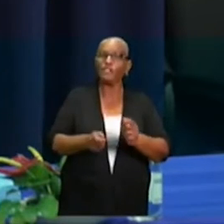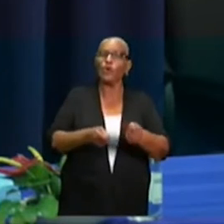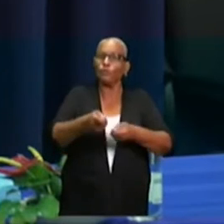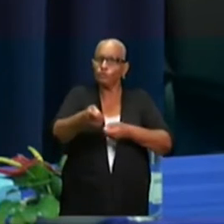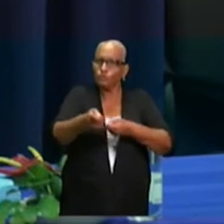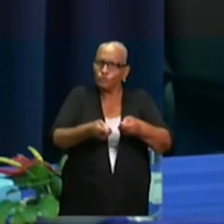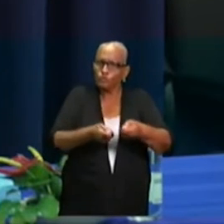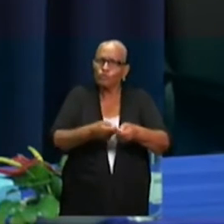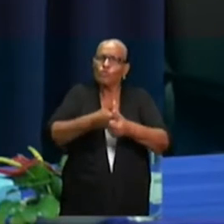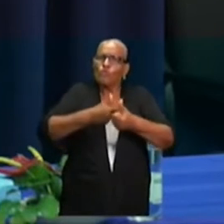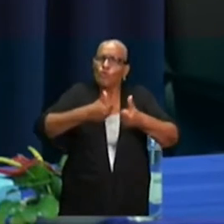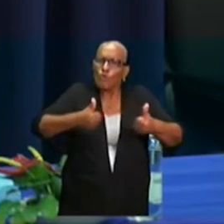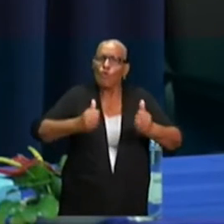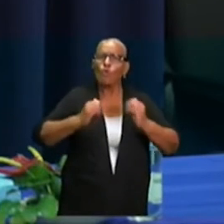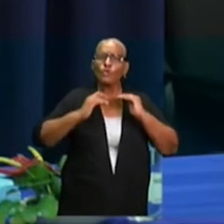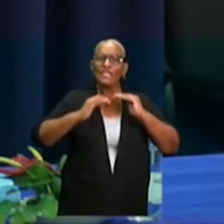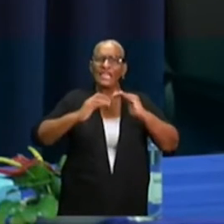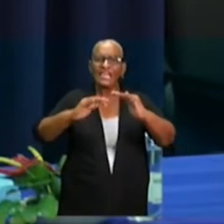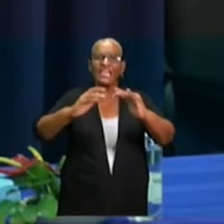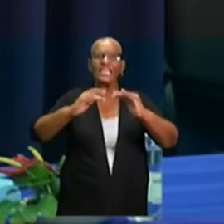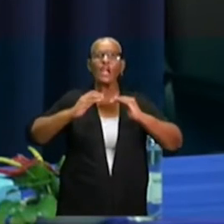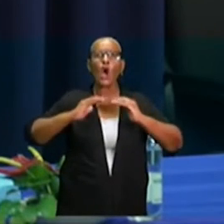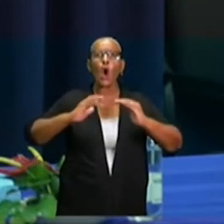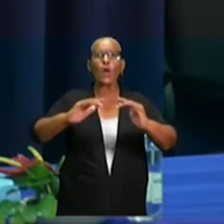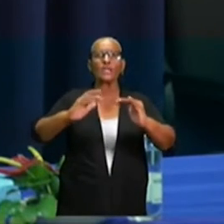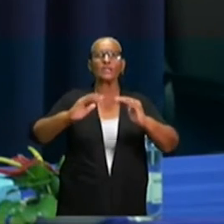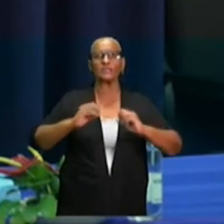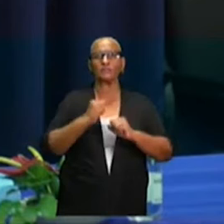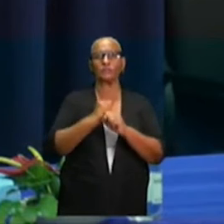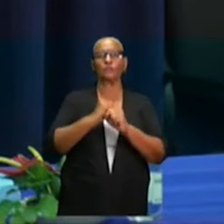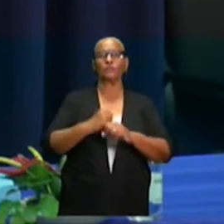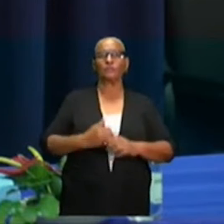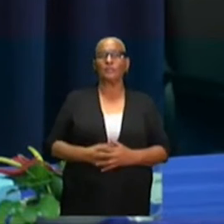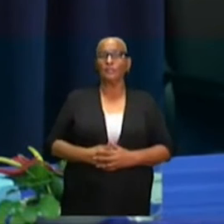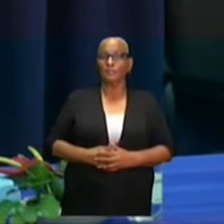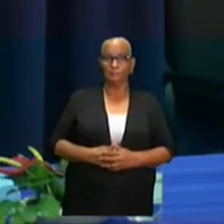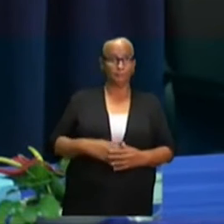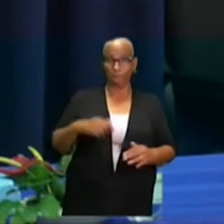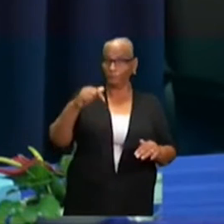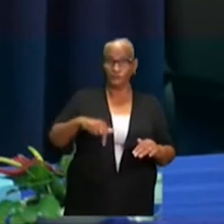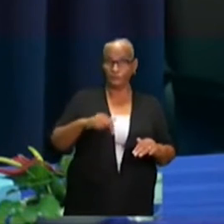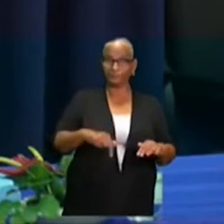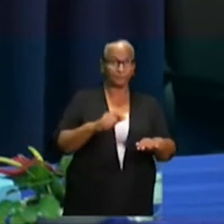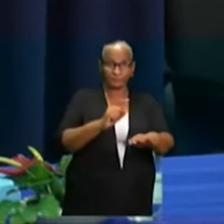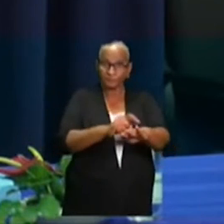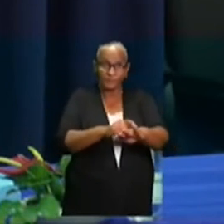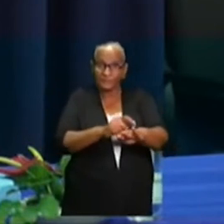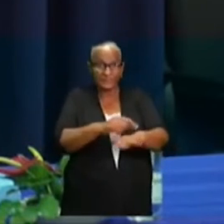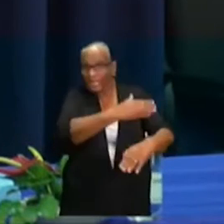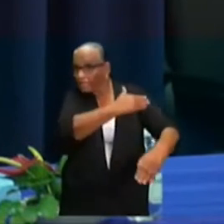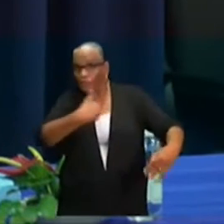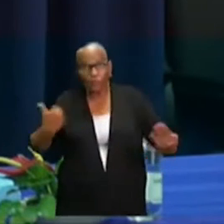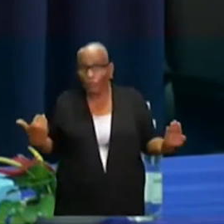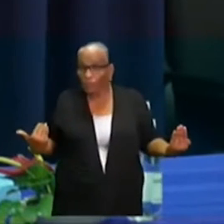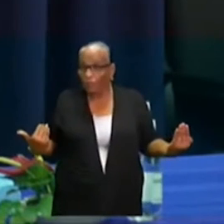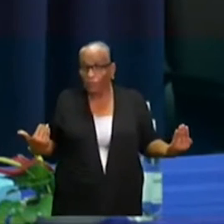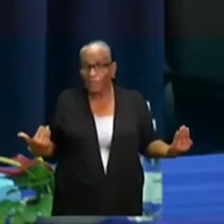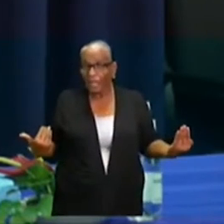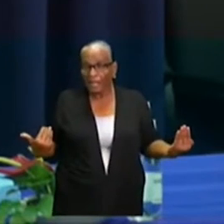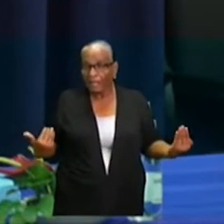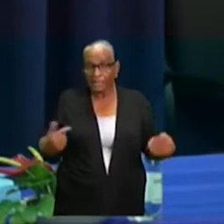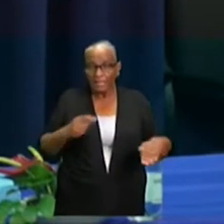handhaving ter hand te nemen. We hebben dus geen tijdlijn. Het is niet bekend hoe lang het gaat duren voordat